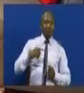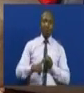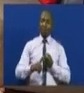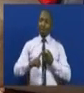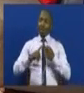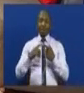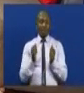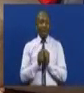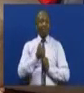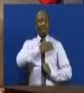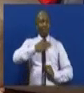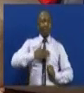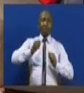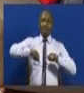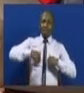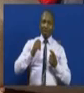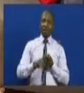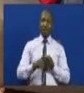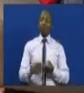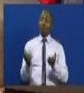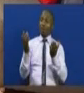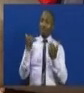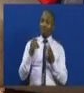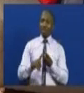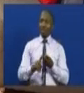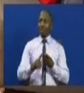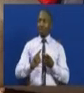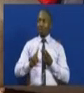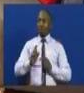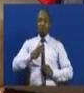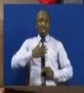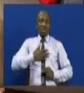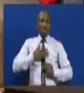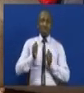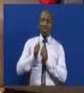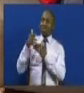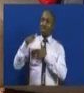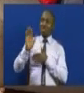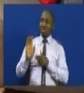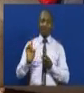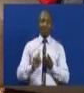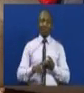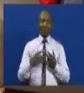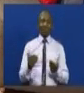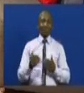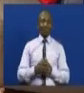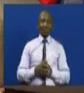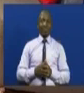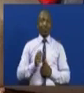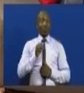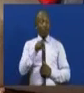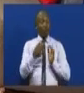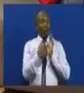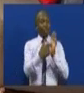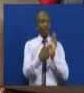wetu, wajasiriamali wetu tunawezeshwa, kwa hiyo kusipende sana vya watu. Kusipende na vya kwetu. Safi. To hii vina unesha